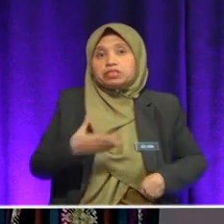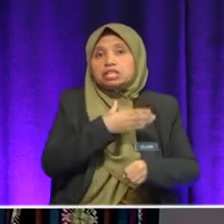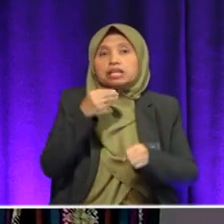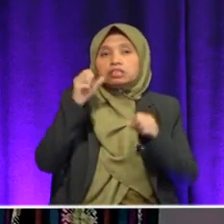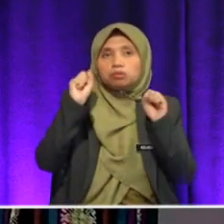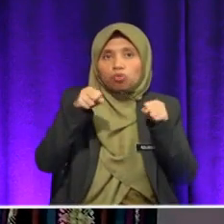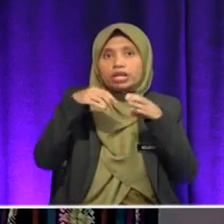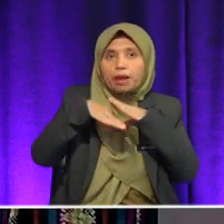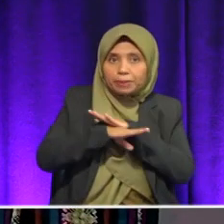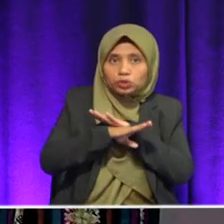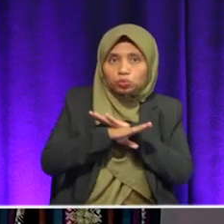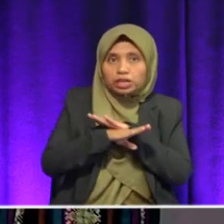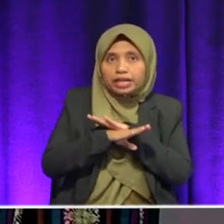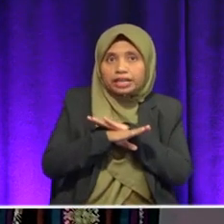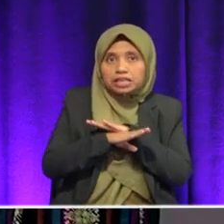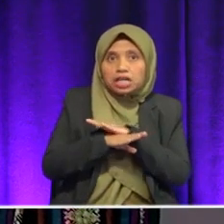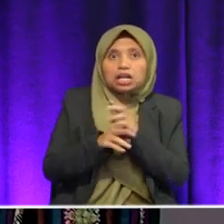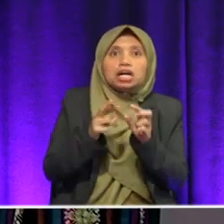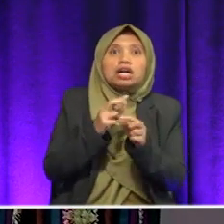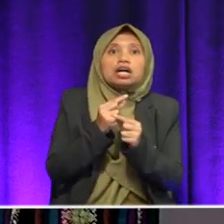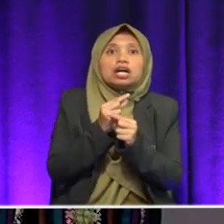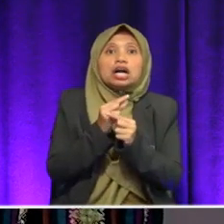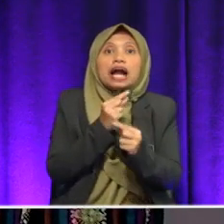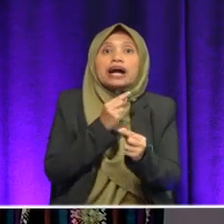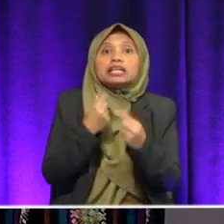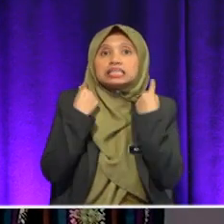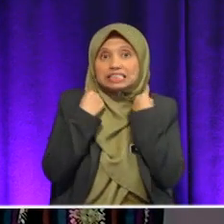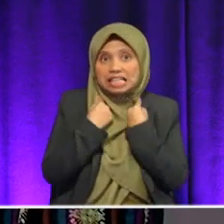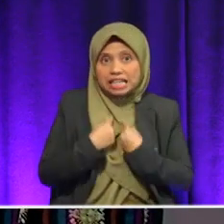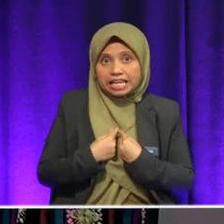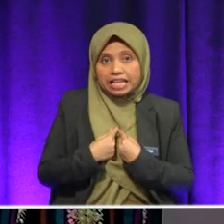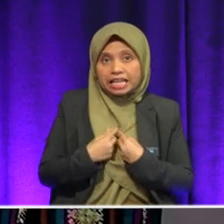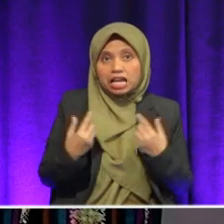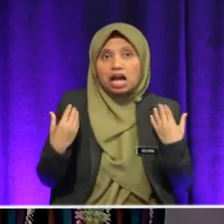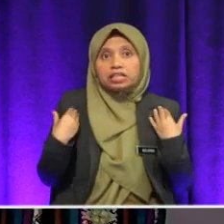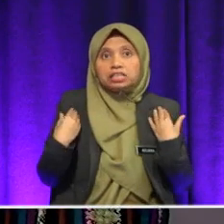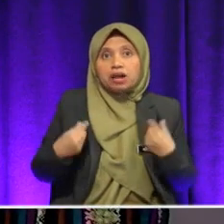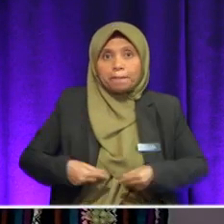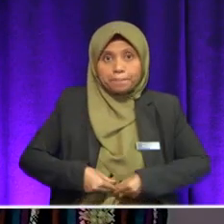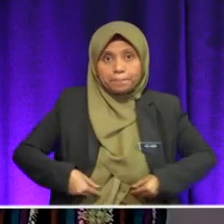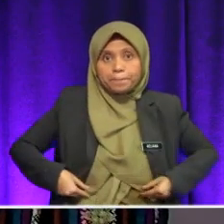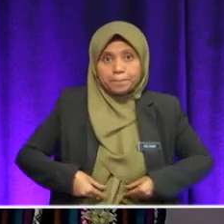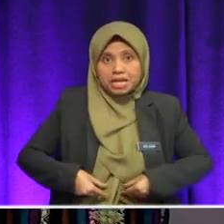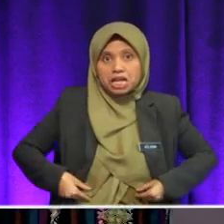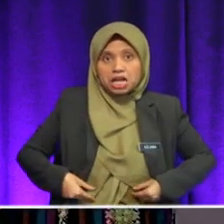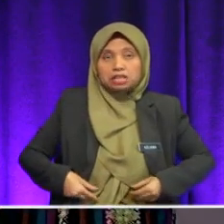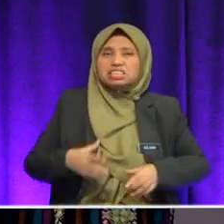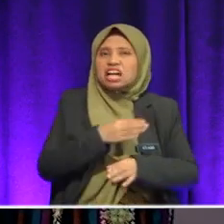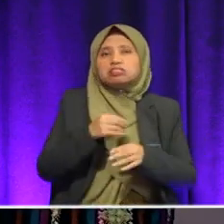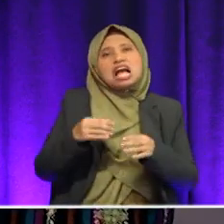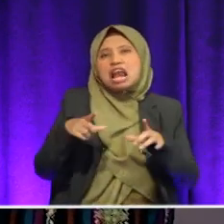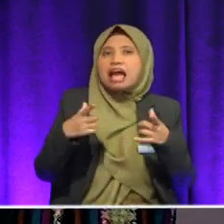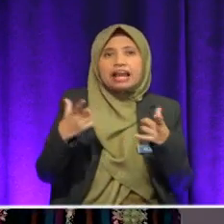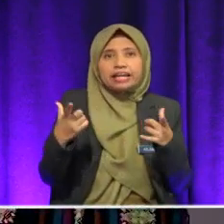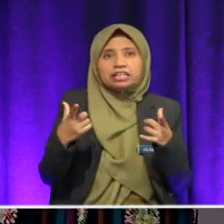garis lihi bagian pinggang itu mungkin ada lesu dan ciri-ciri lain dan